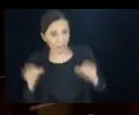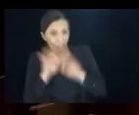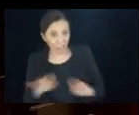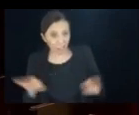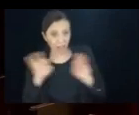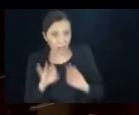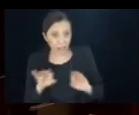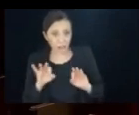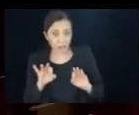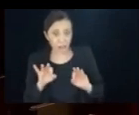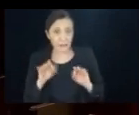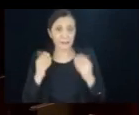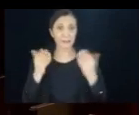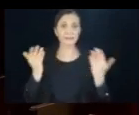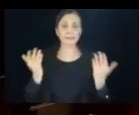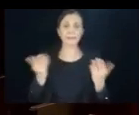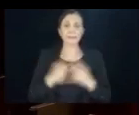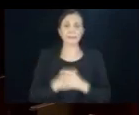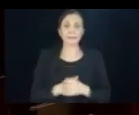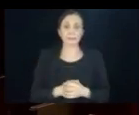fate niente?